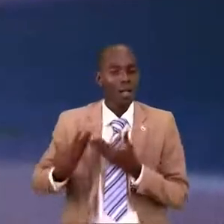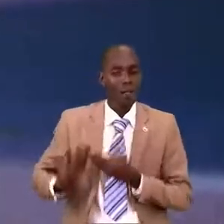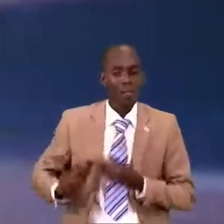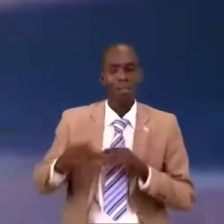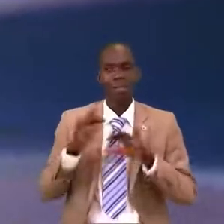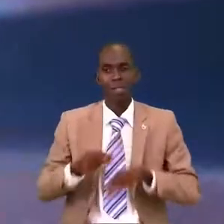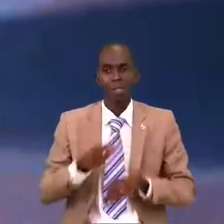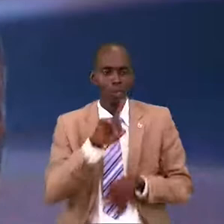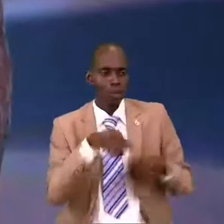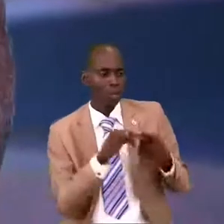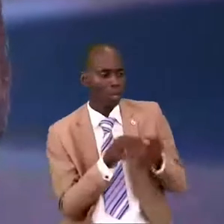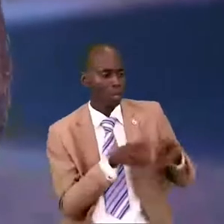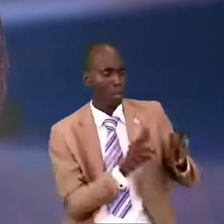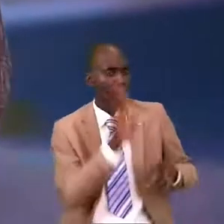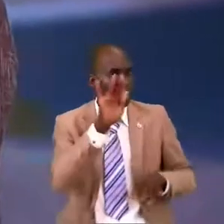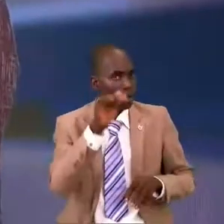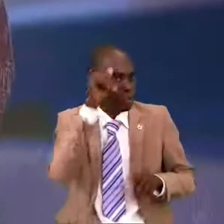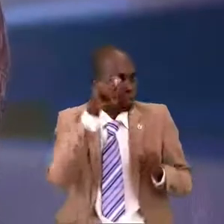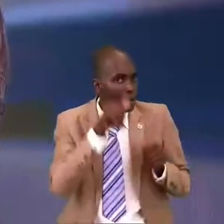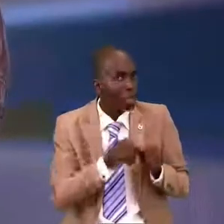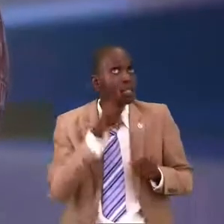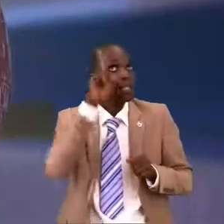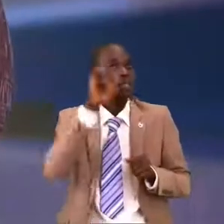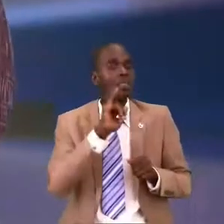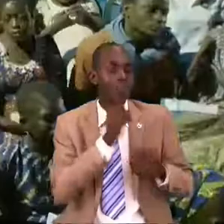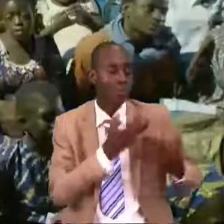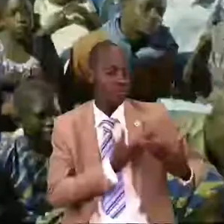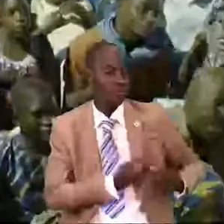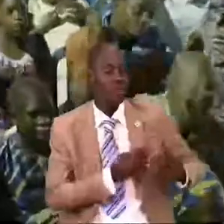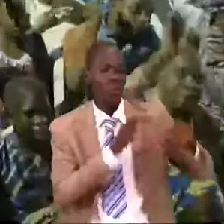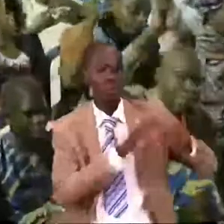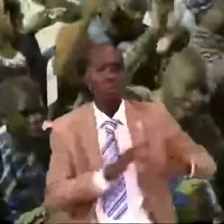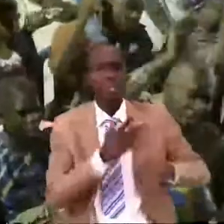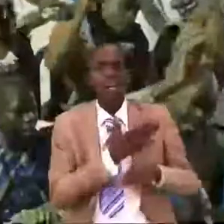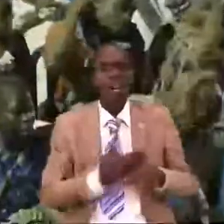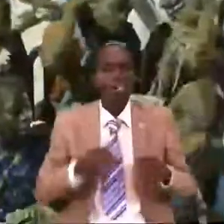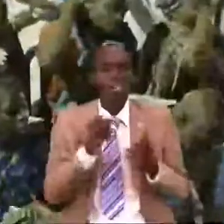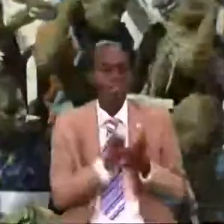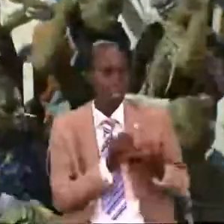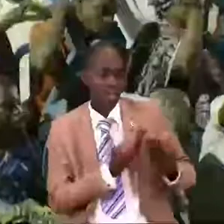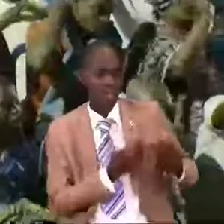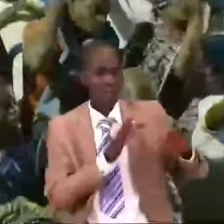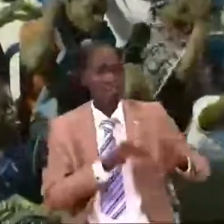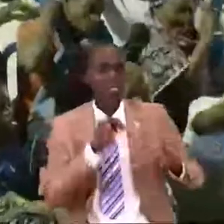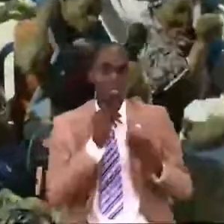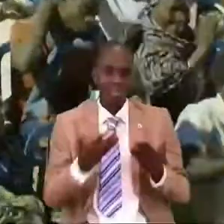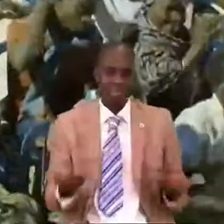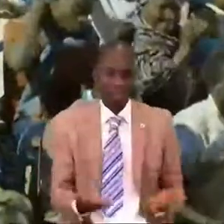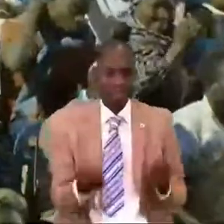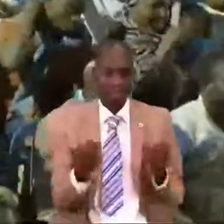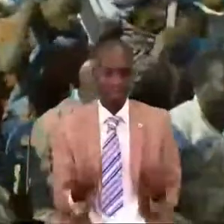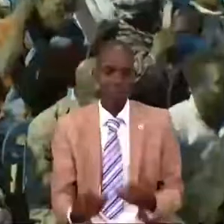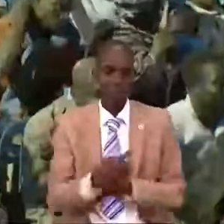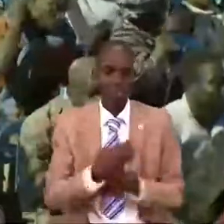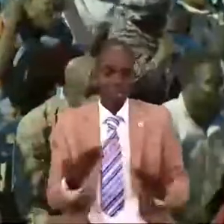la miséricorde est là aujourd'hui. Ici à Yola, le Seigneur a de compassion. Ici au